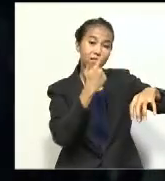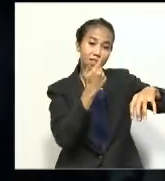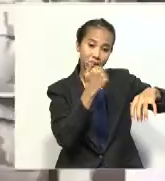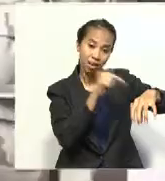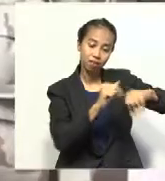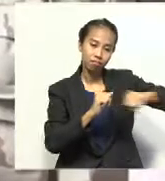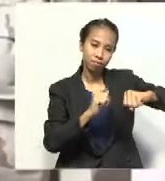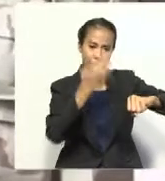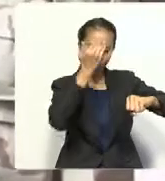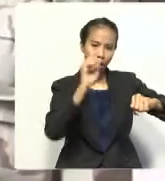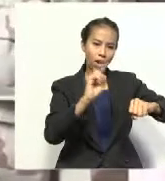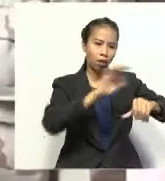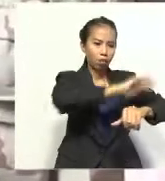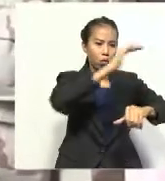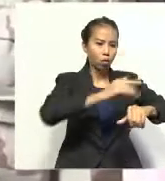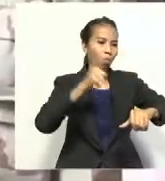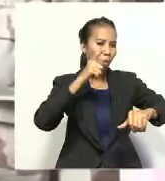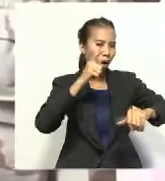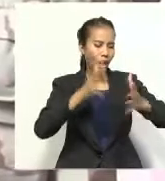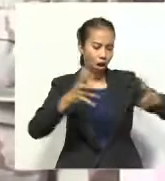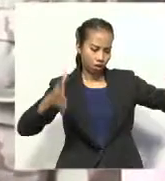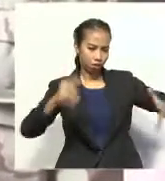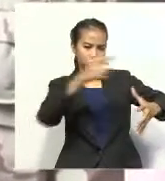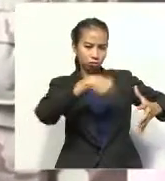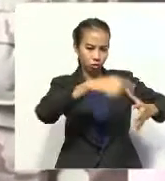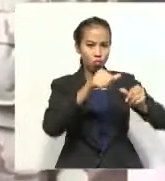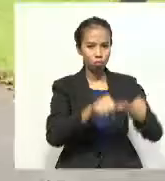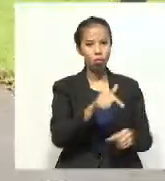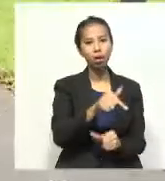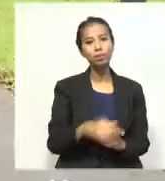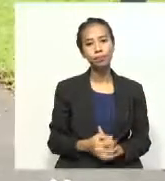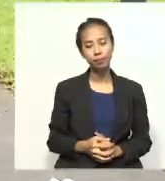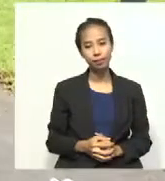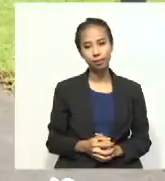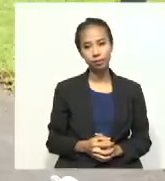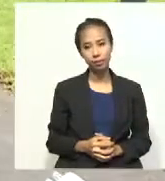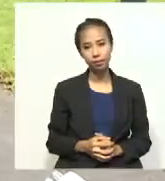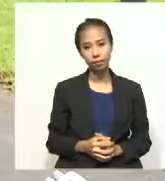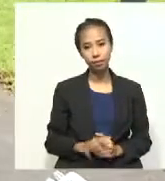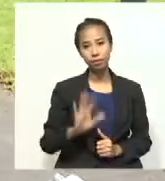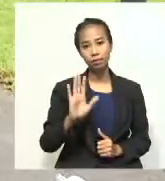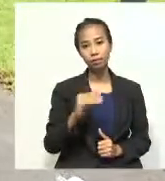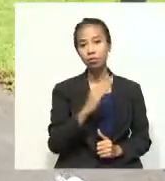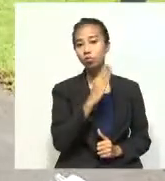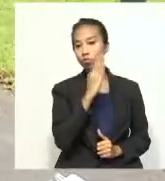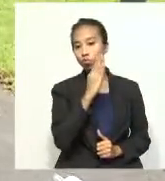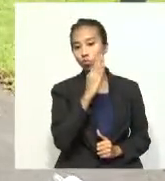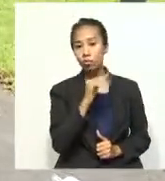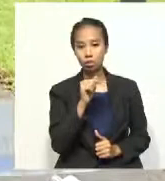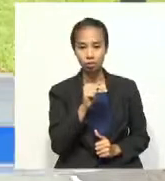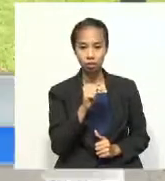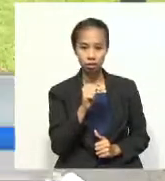ากว่าบริเวณดังกล่าวเป็นห้องโถงกว้างค่ะไปฟังเสียงกันค่ะ คิดว่านะฮะคือถ้าเขาเข้าไปผ่านส่วน